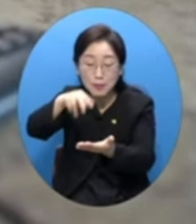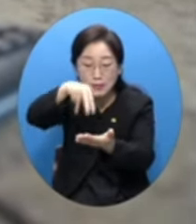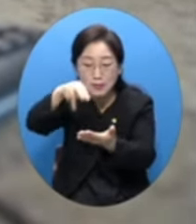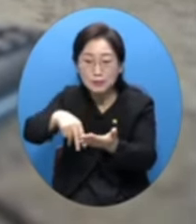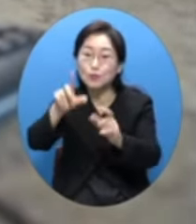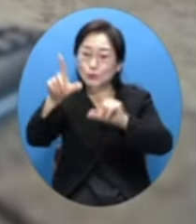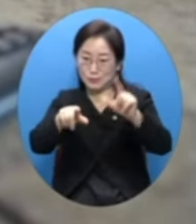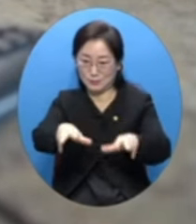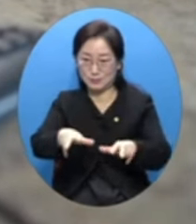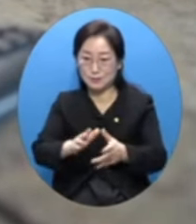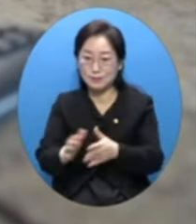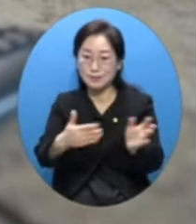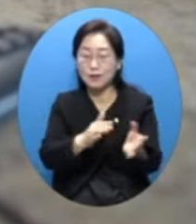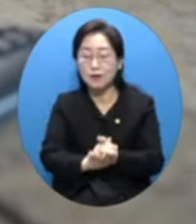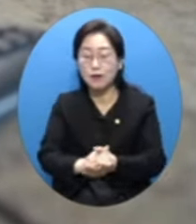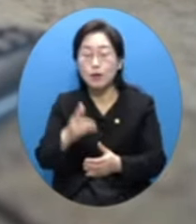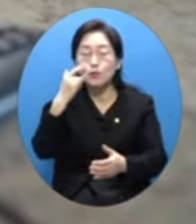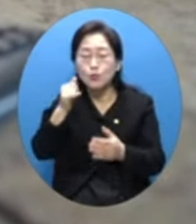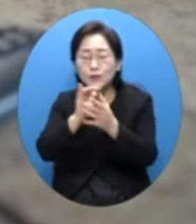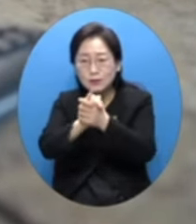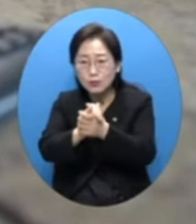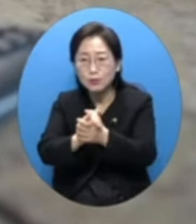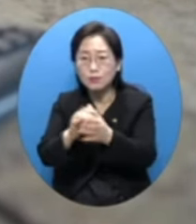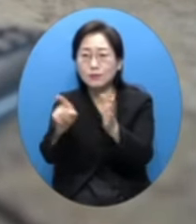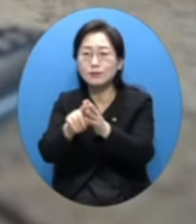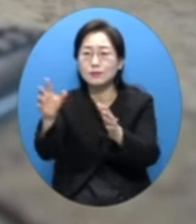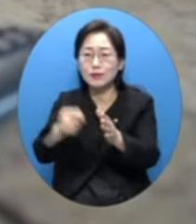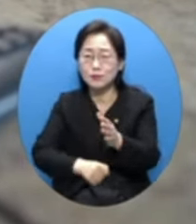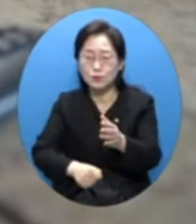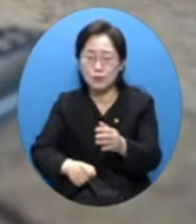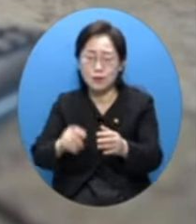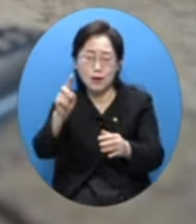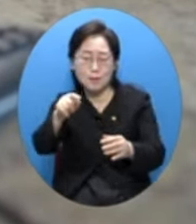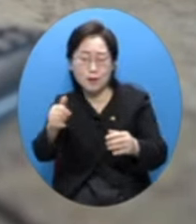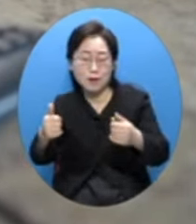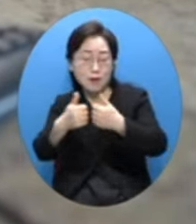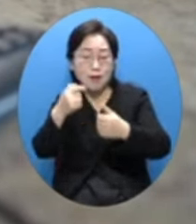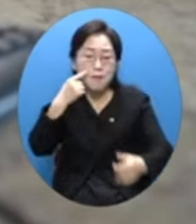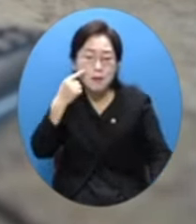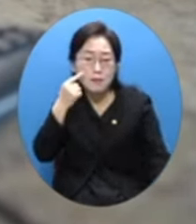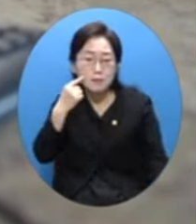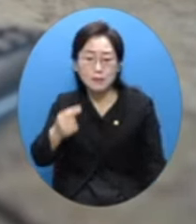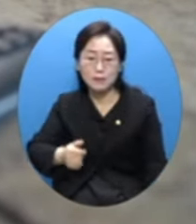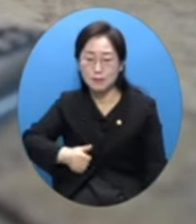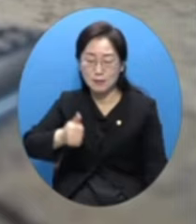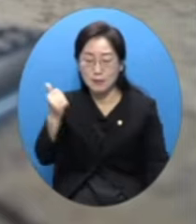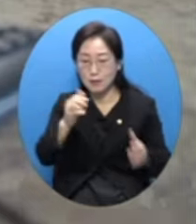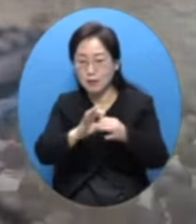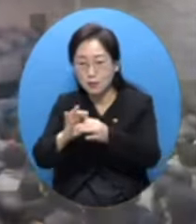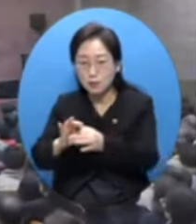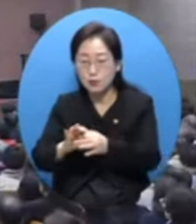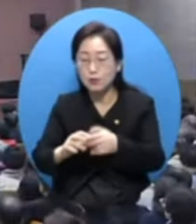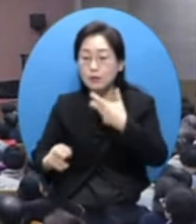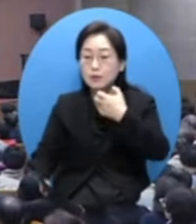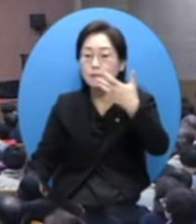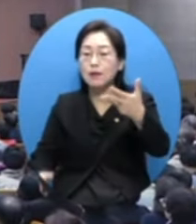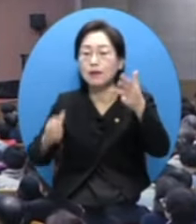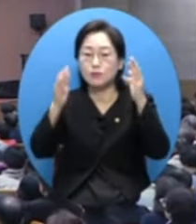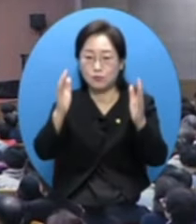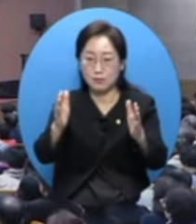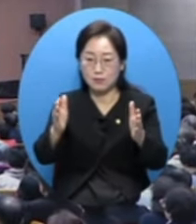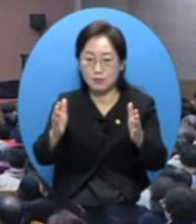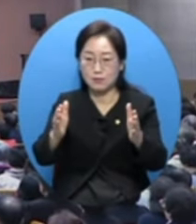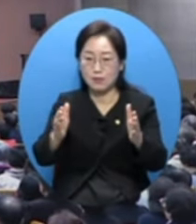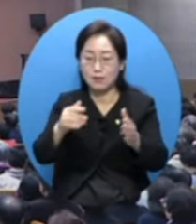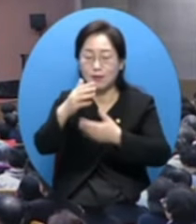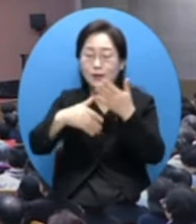늘 부모님의 기도로 믿음을 가지고 도전하고 또 도전하고 또 도전해서 그가 78세를 살 때까지 하나님 은혜